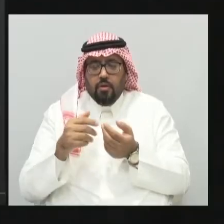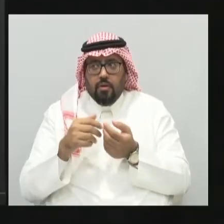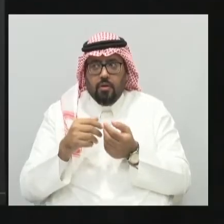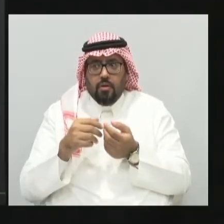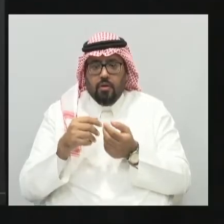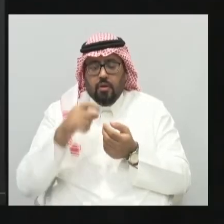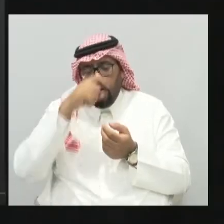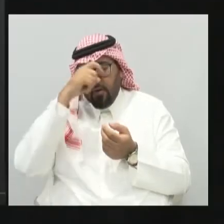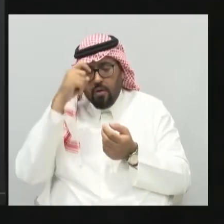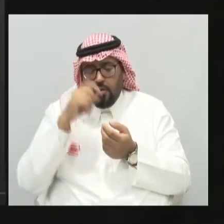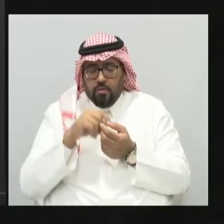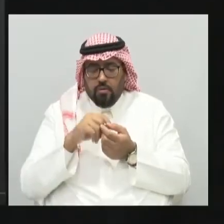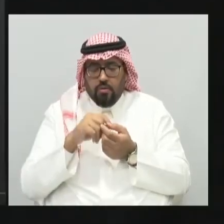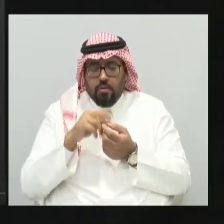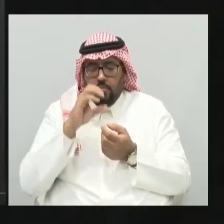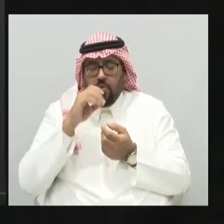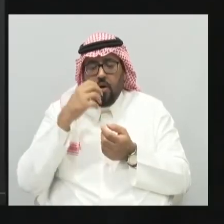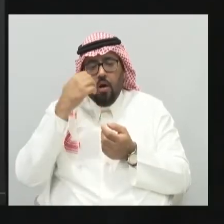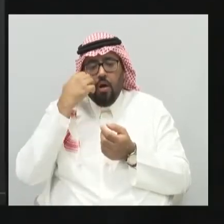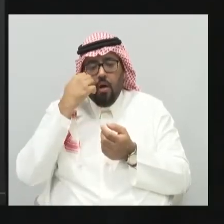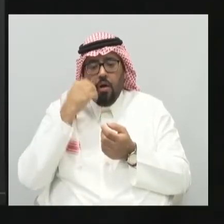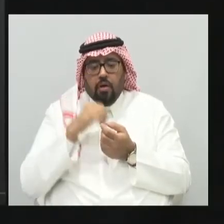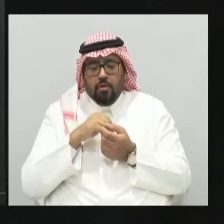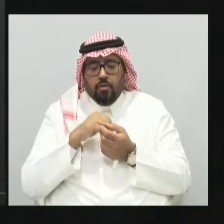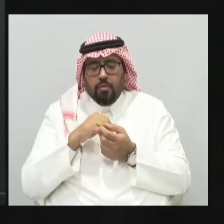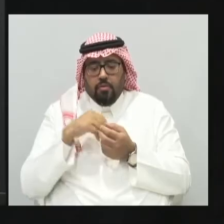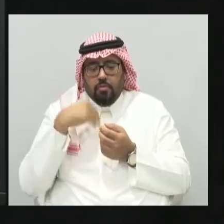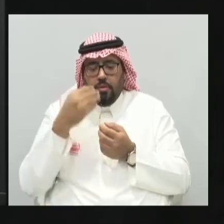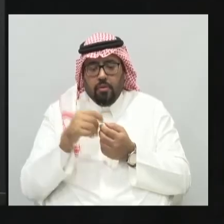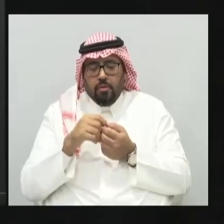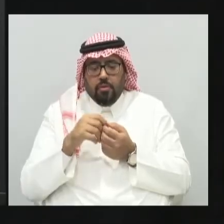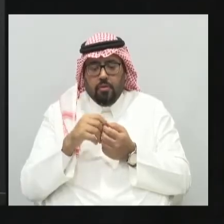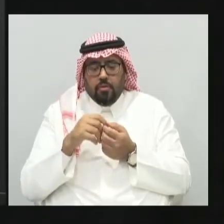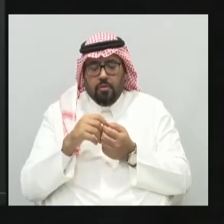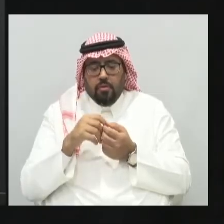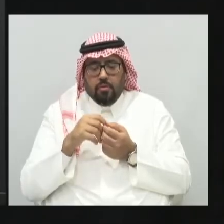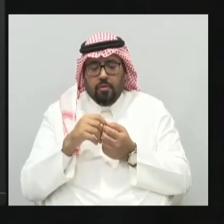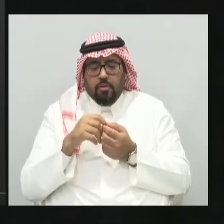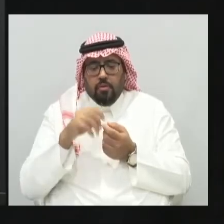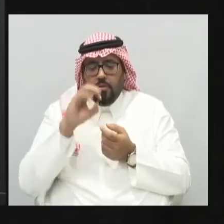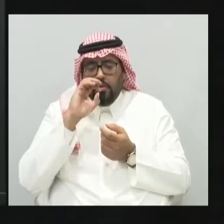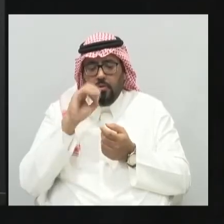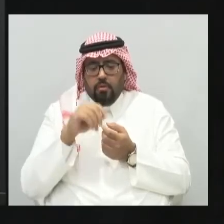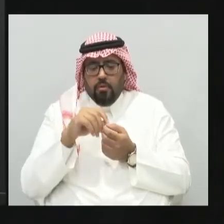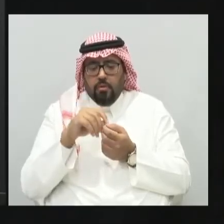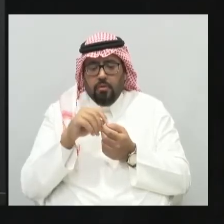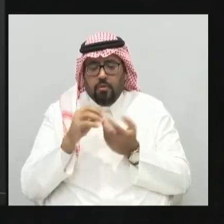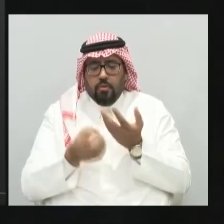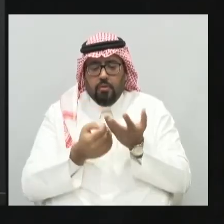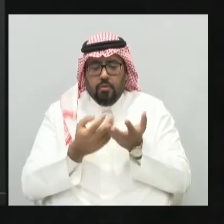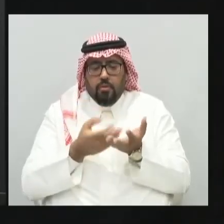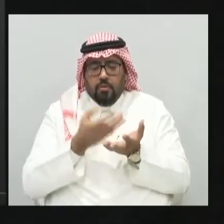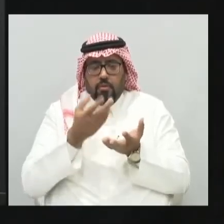ياخذ حراره يكتسب حراره ويصير المويه حاره طيب بعد فتره المويه هذه تقدر